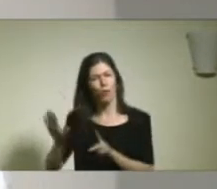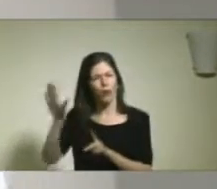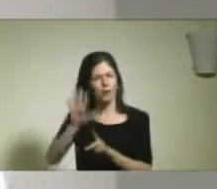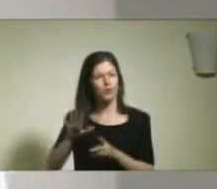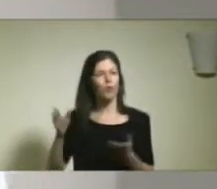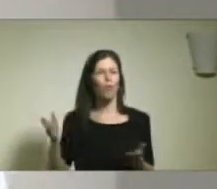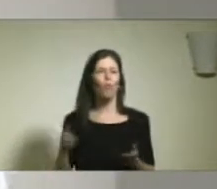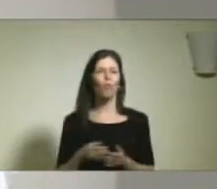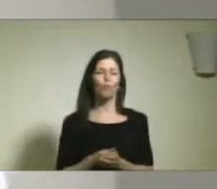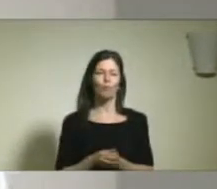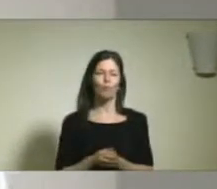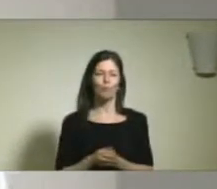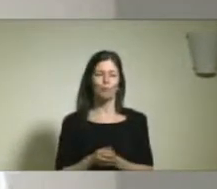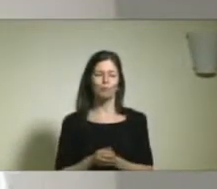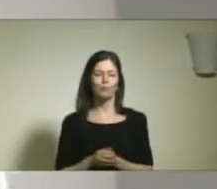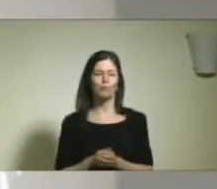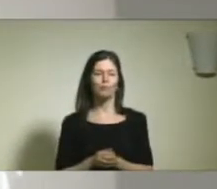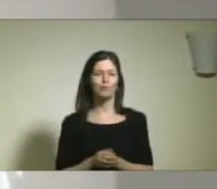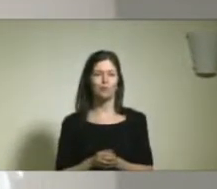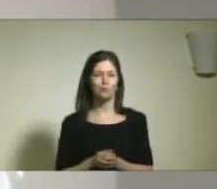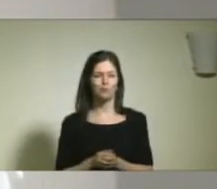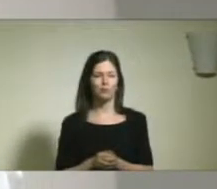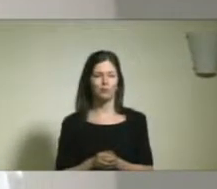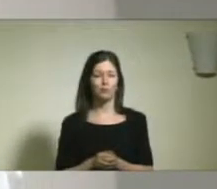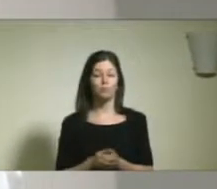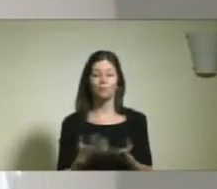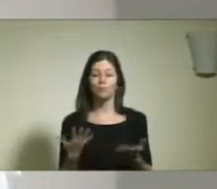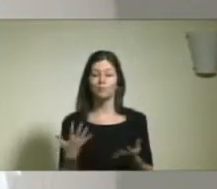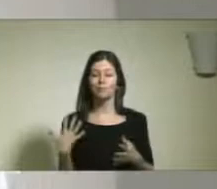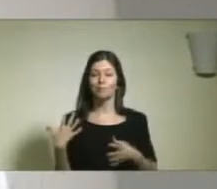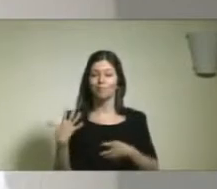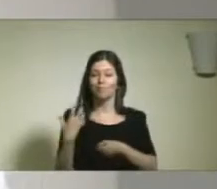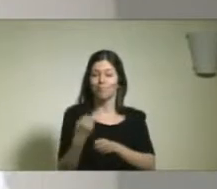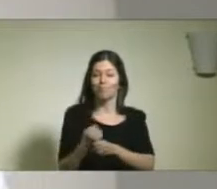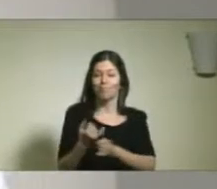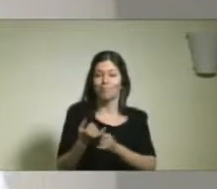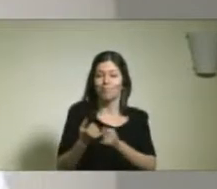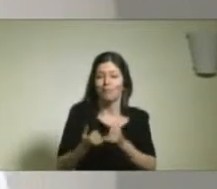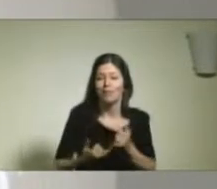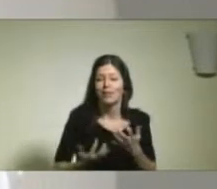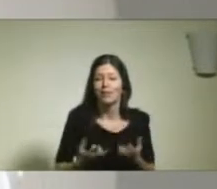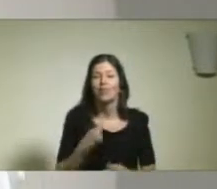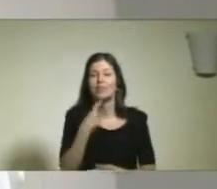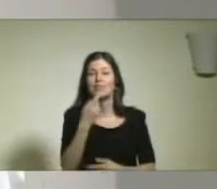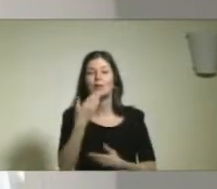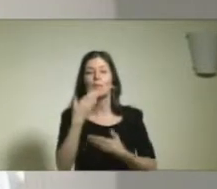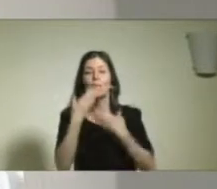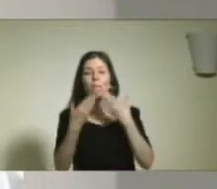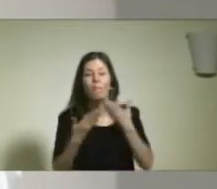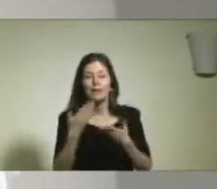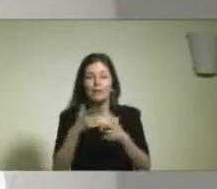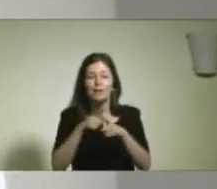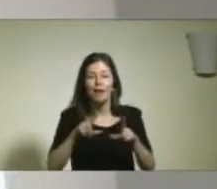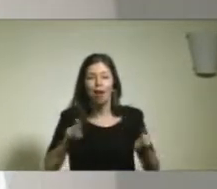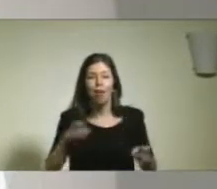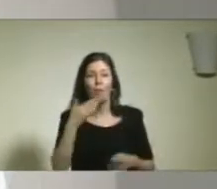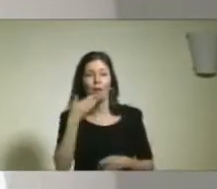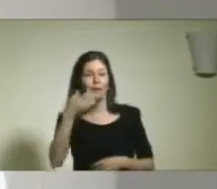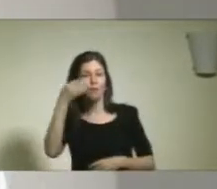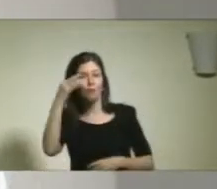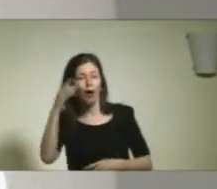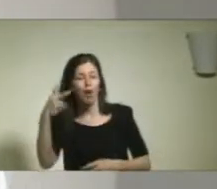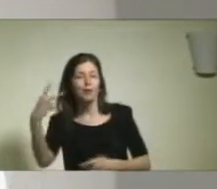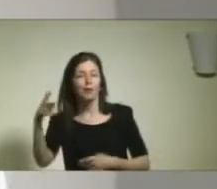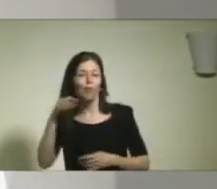Et enfin, j'aimerais dire pour terminer que je vous dis merci. Je vous remercie donc et